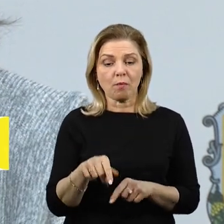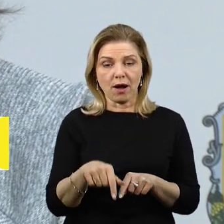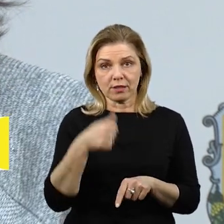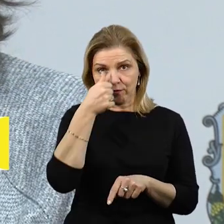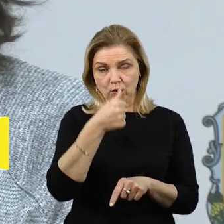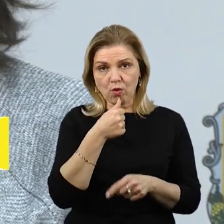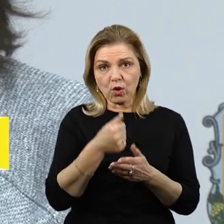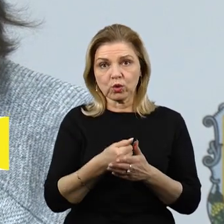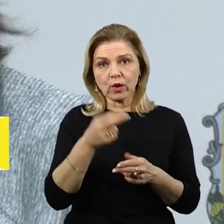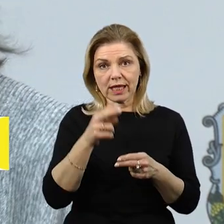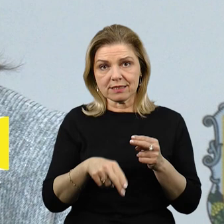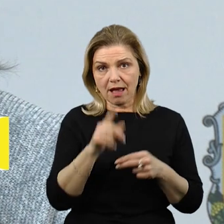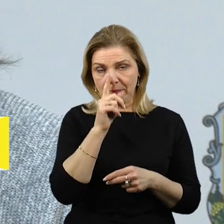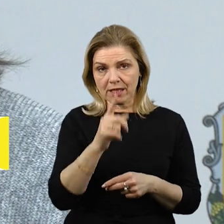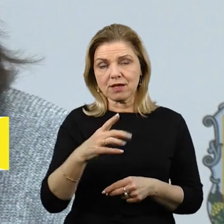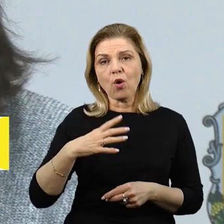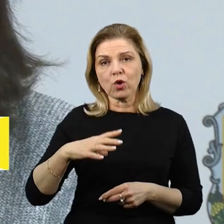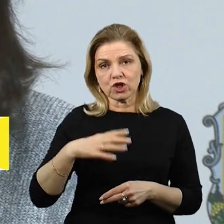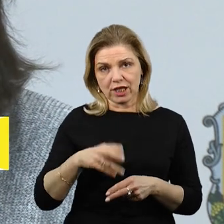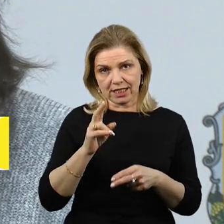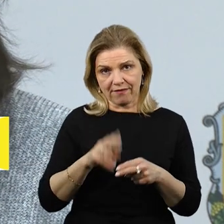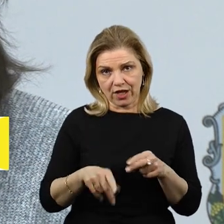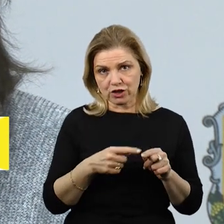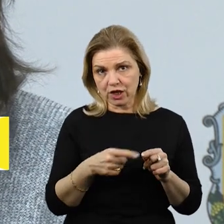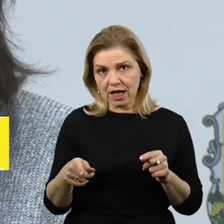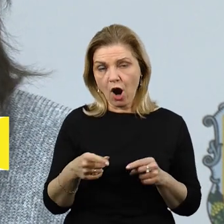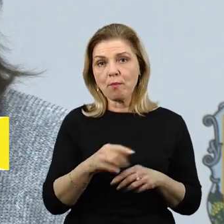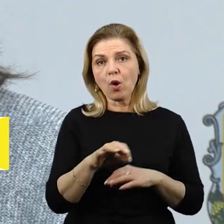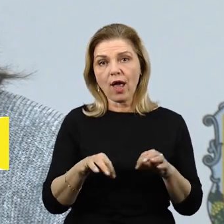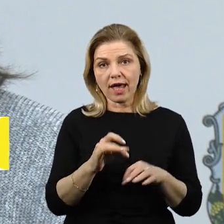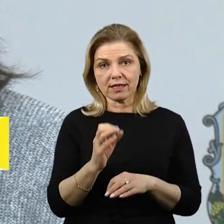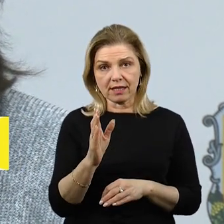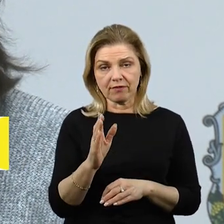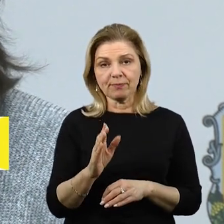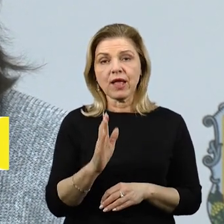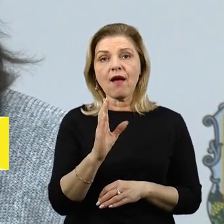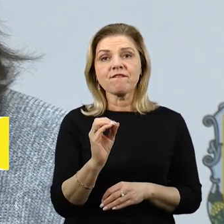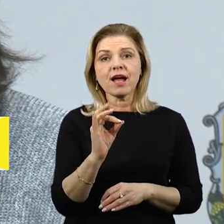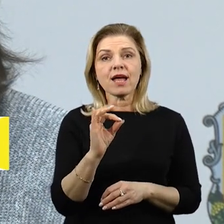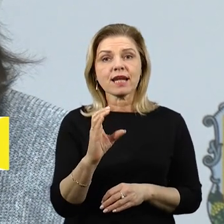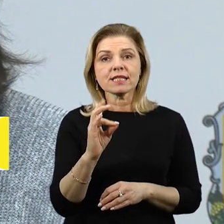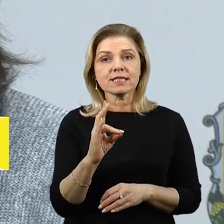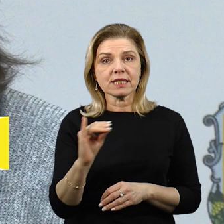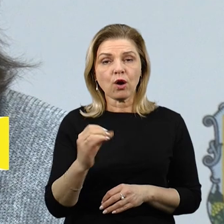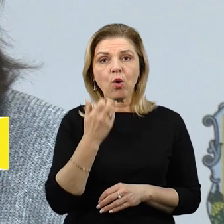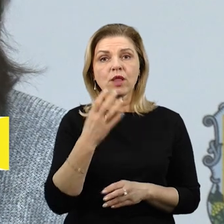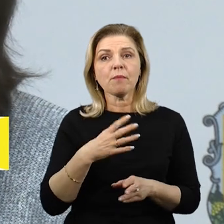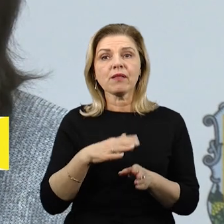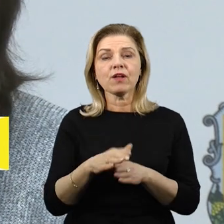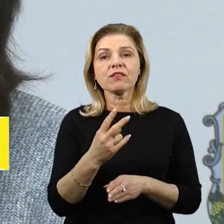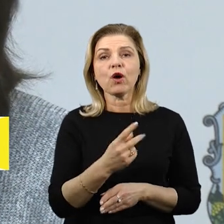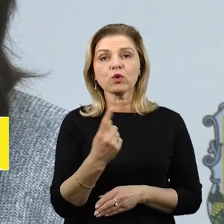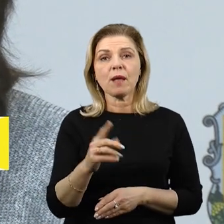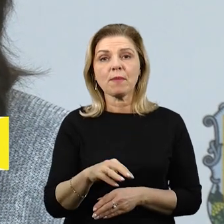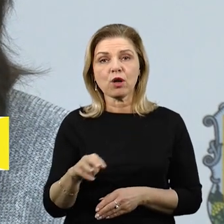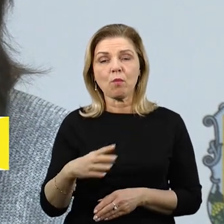року до кінця місяця очікується їх завершення також у вересні коли було виділено 21 мльн було